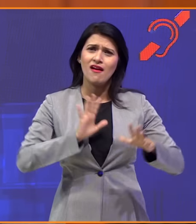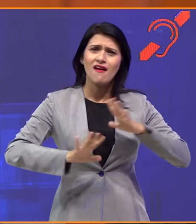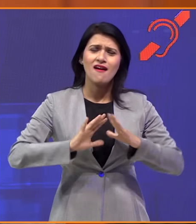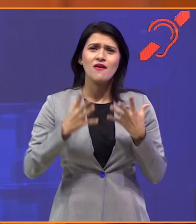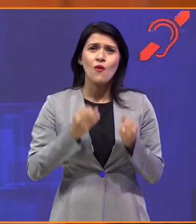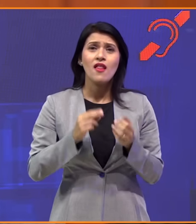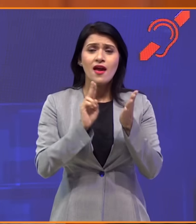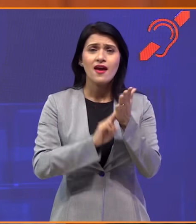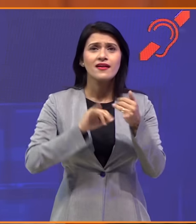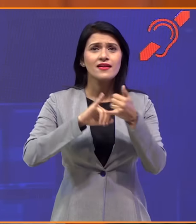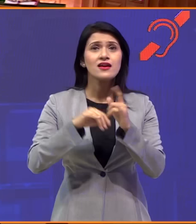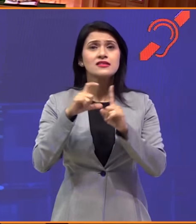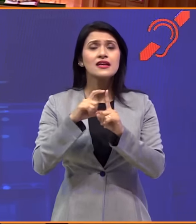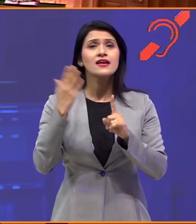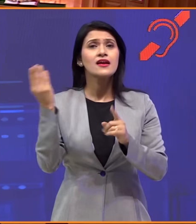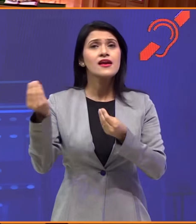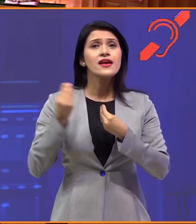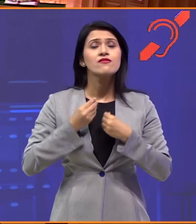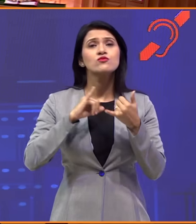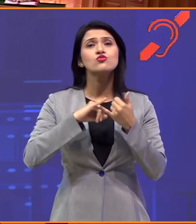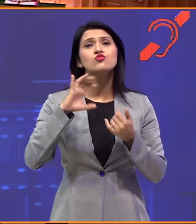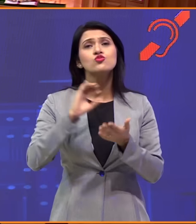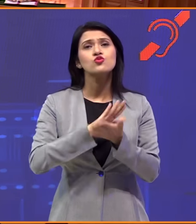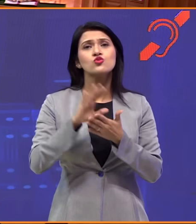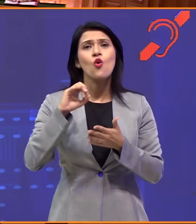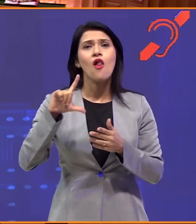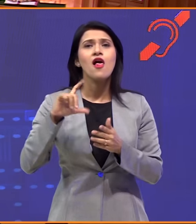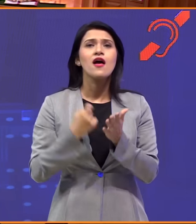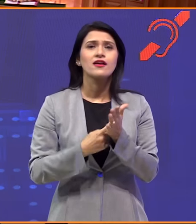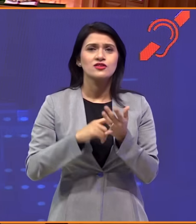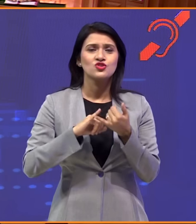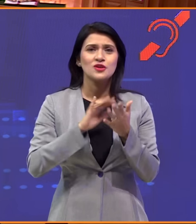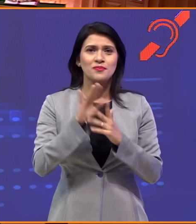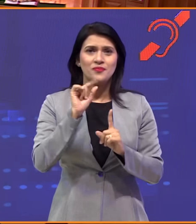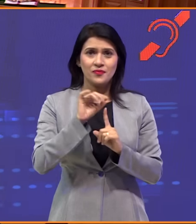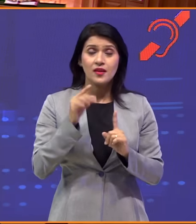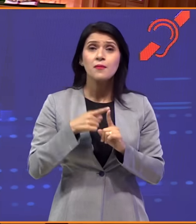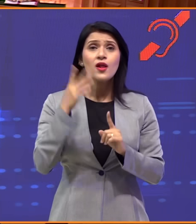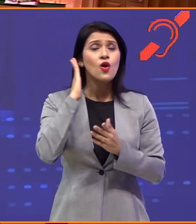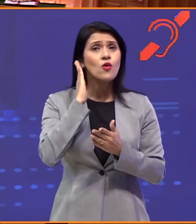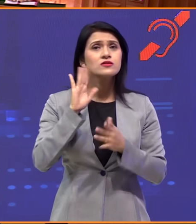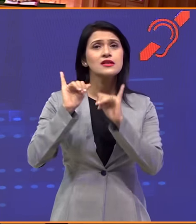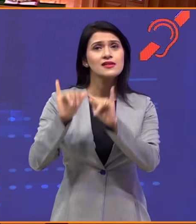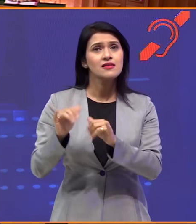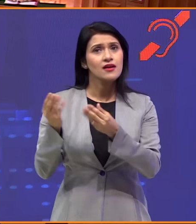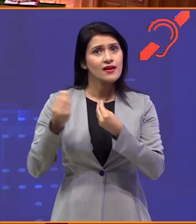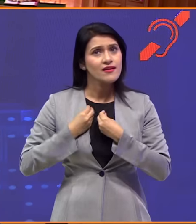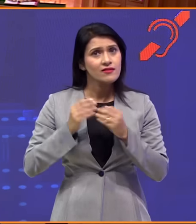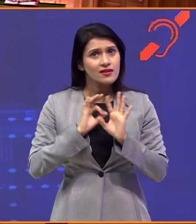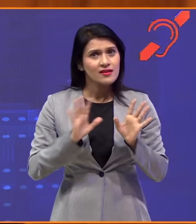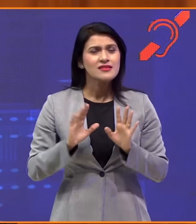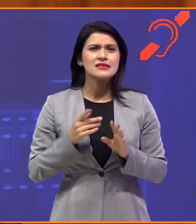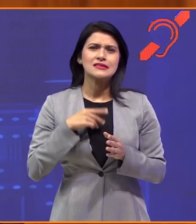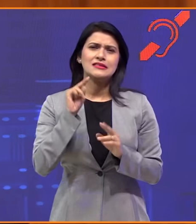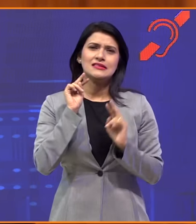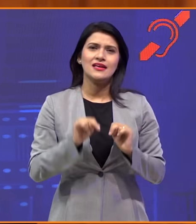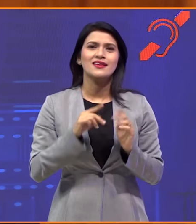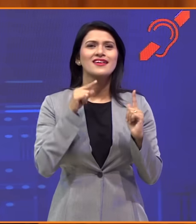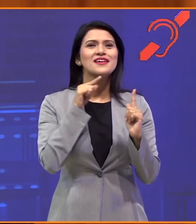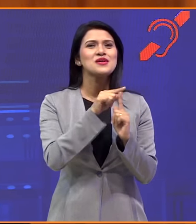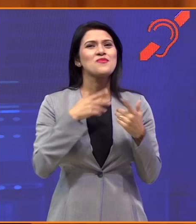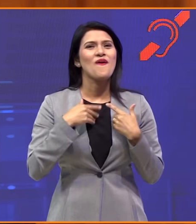एनएसडी उस समय में स्कॉलरशिप देता था और रहने के लिए हॉस्टल देता था तो सबसे पहले तो मैं एनएसडी में इसलिए जाना चाहता